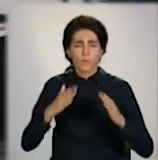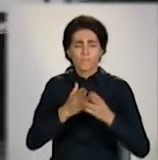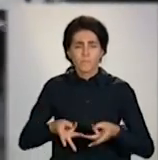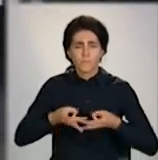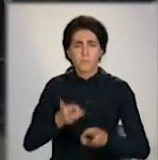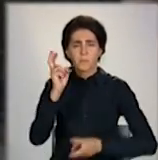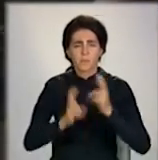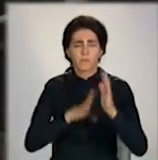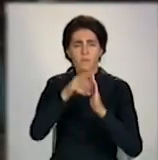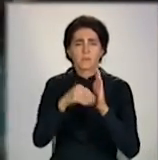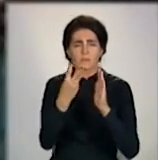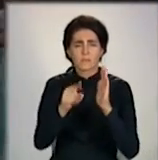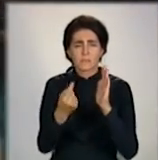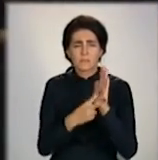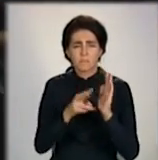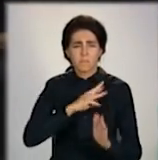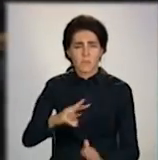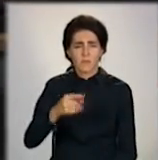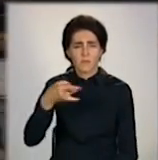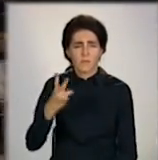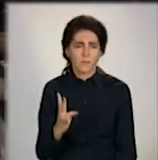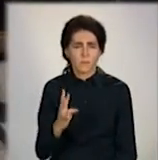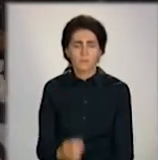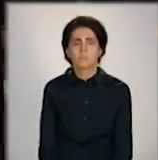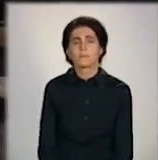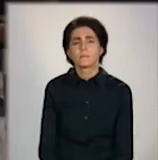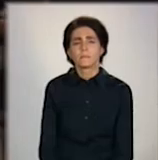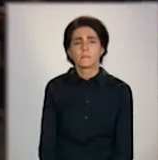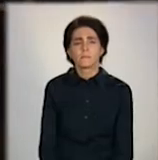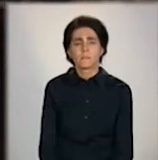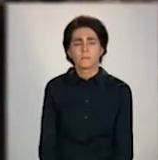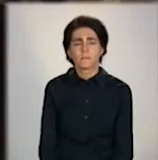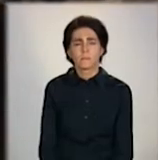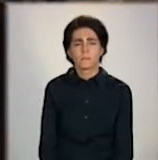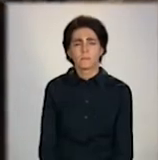підприємство вклало 3,7 мільйони гривень. Владислава Шемякіна, телеканал «Донбас».